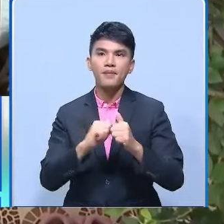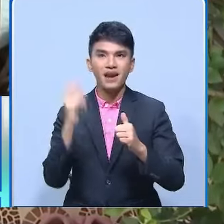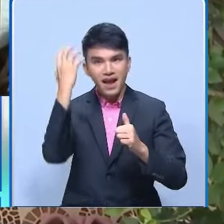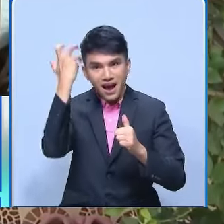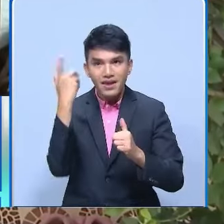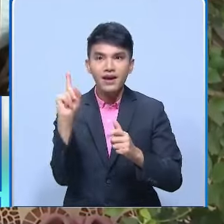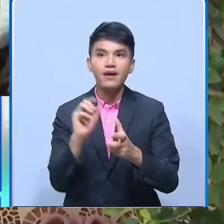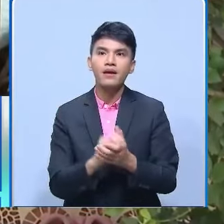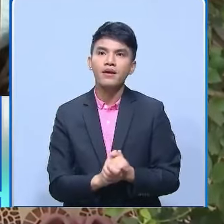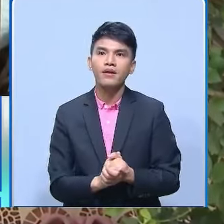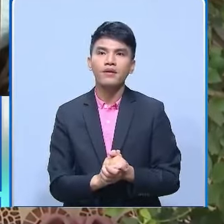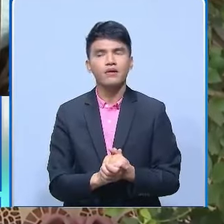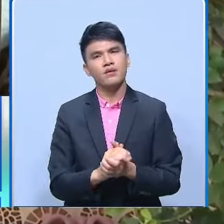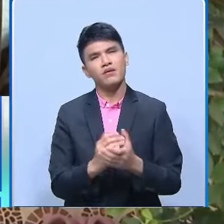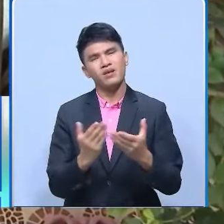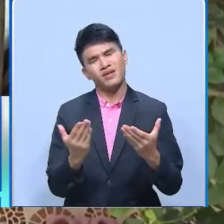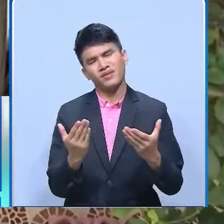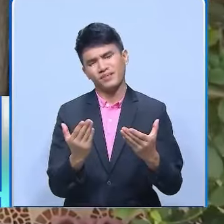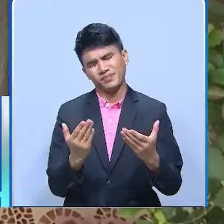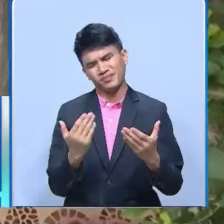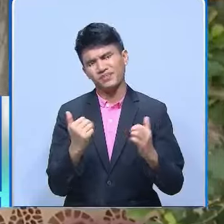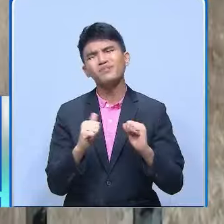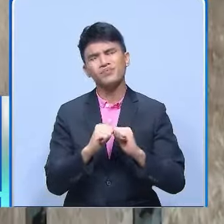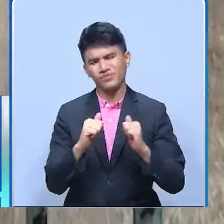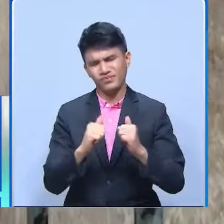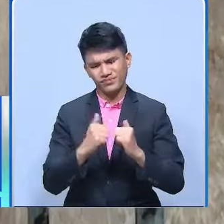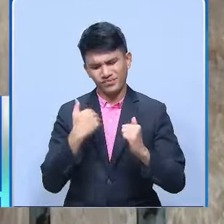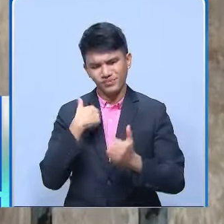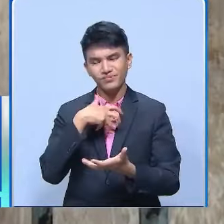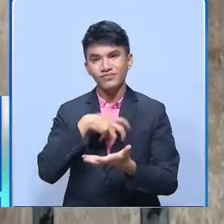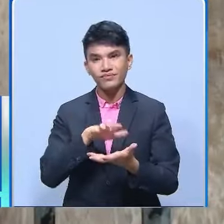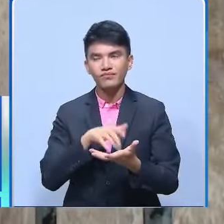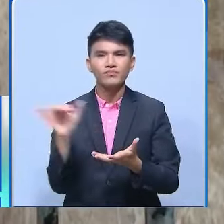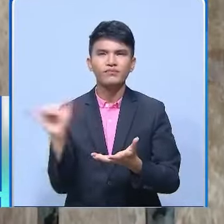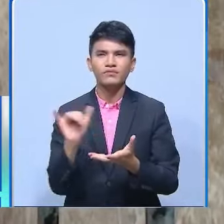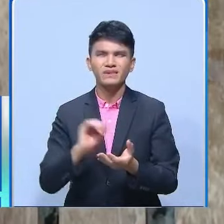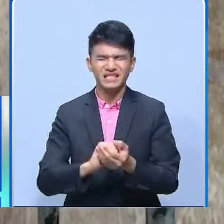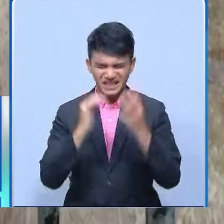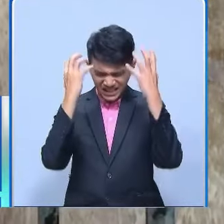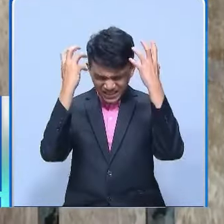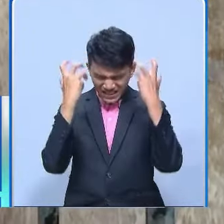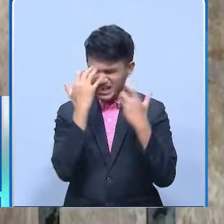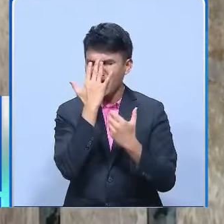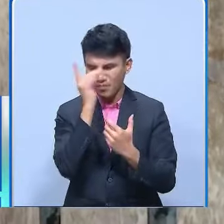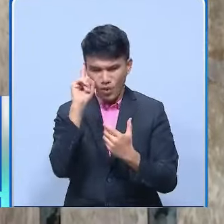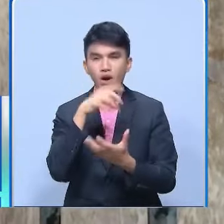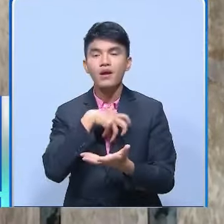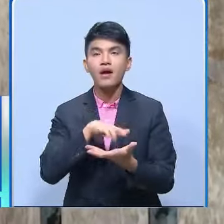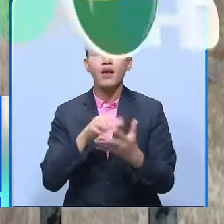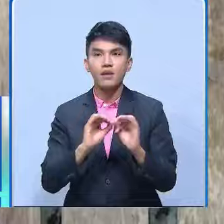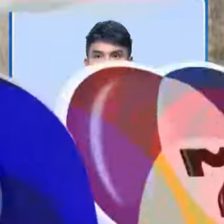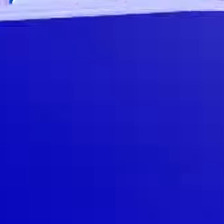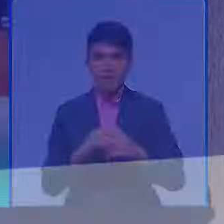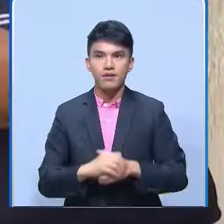มยเจ้าต๋ก็บอกว่ามีเรื่องแต่ไม่ได้เล่าลงลึกนะคะว่าที่เครียดเนี่ยกังวลใจเรื่องอะไร